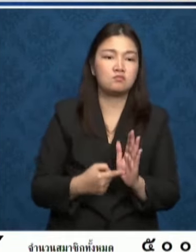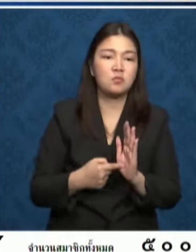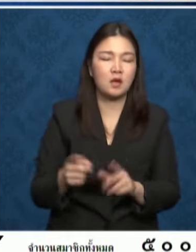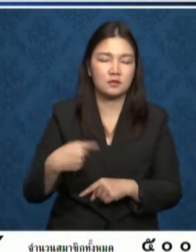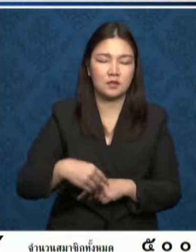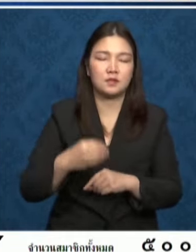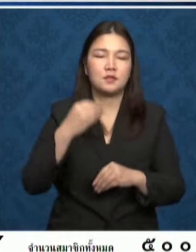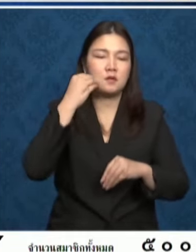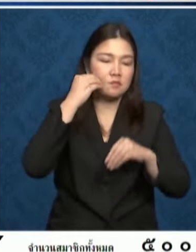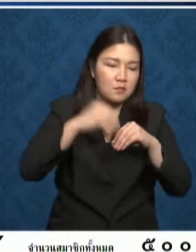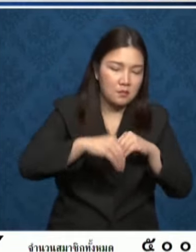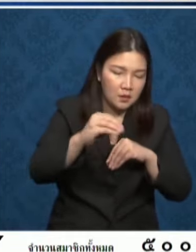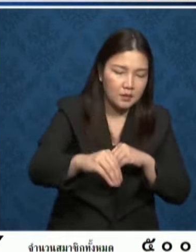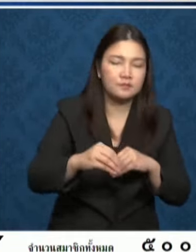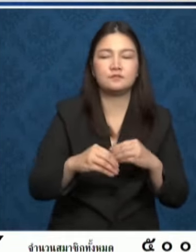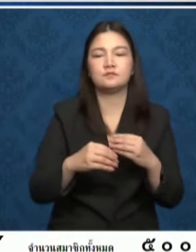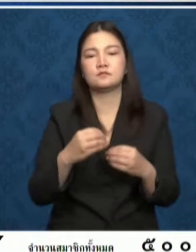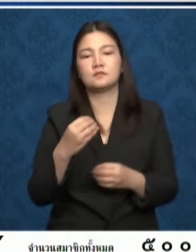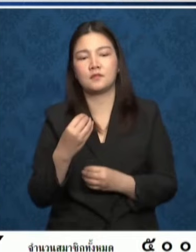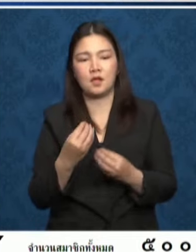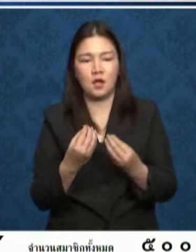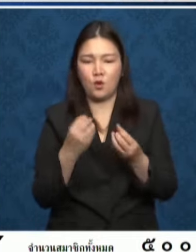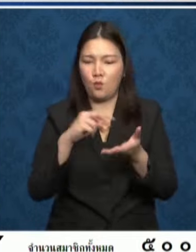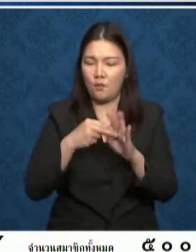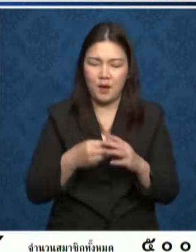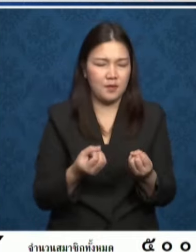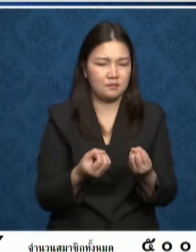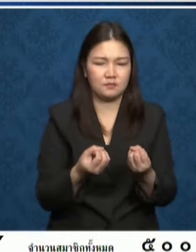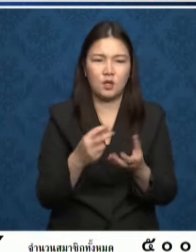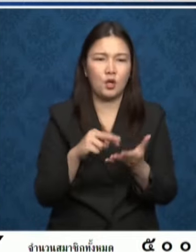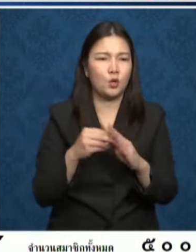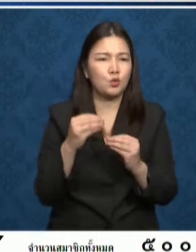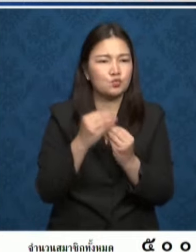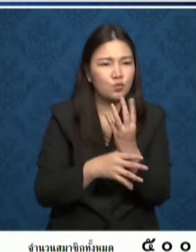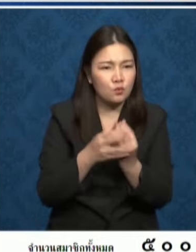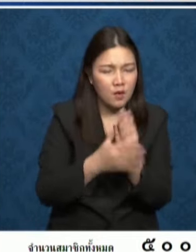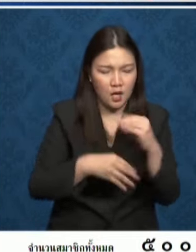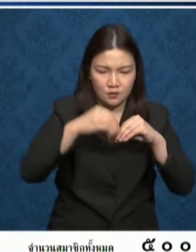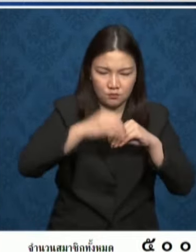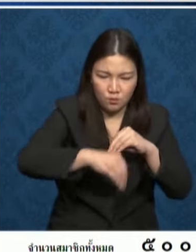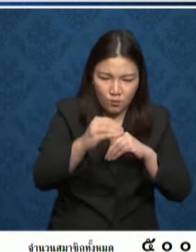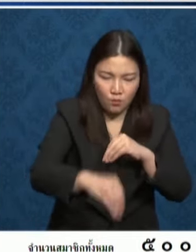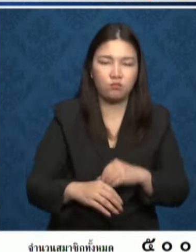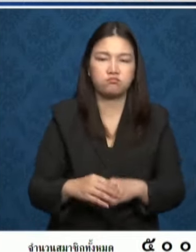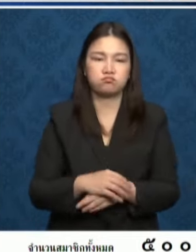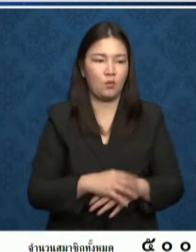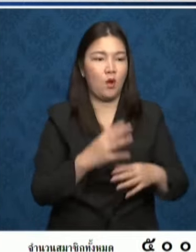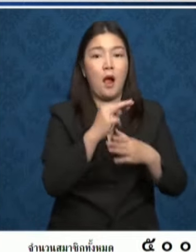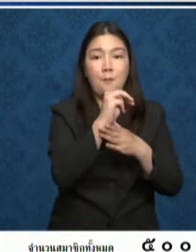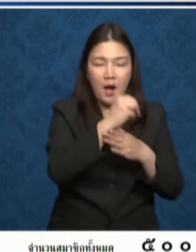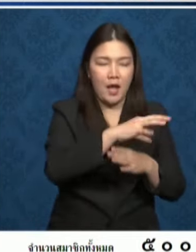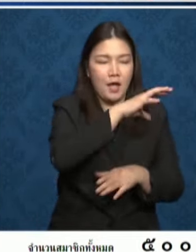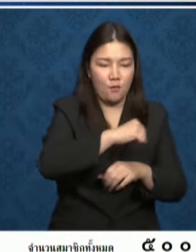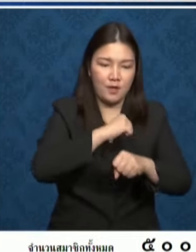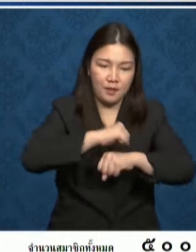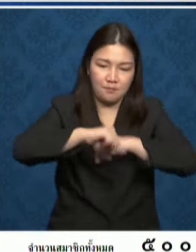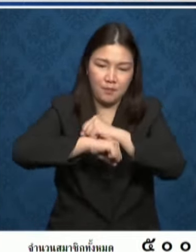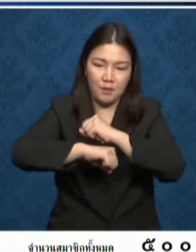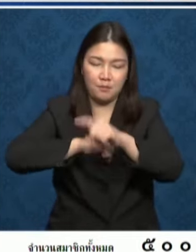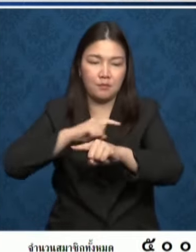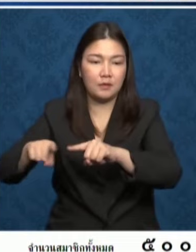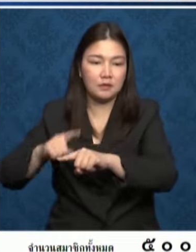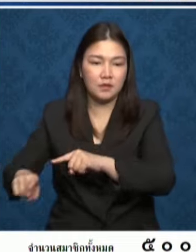หาของป่าการนำไม้มาสร้างบ้านแม้กระทั่งการสร้างถนนสร้างสะพานเป็นสิ่งที่กฎหมายกำหนดว่าผิดกฎ